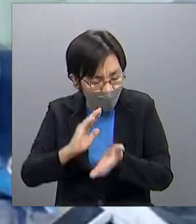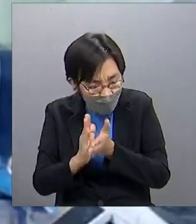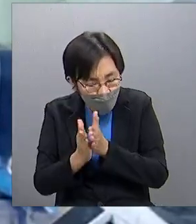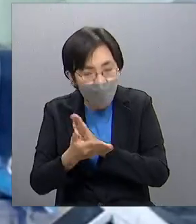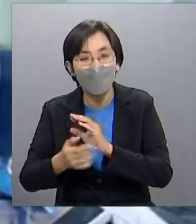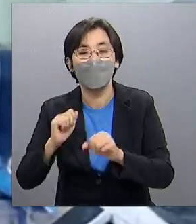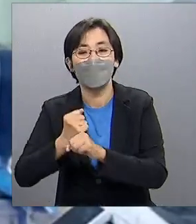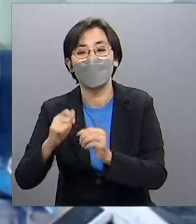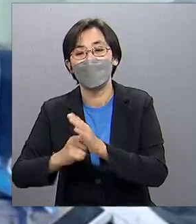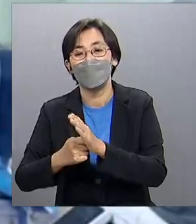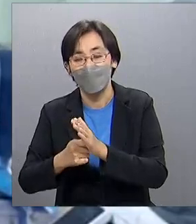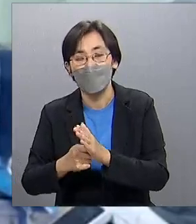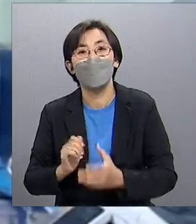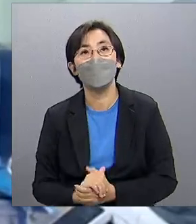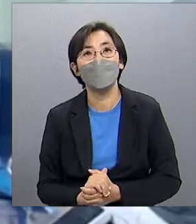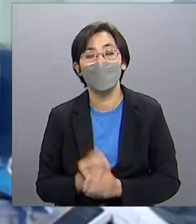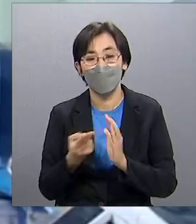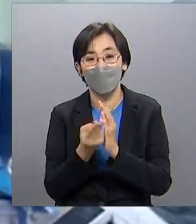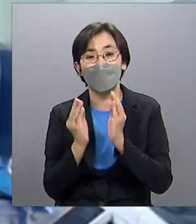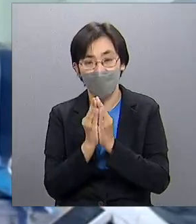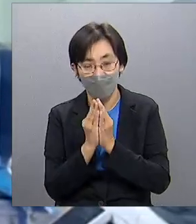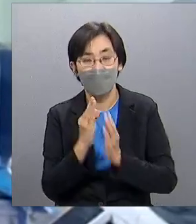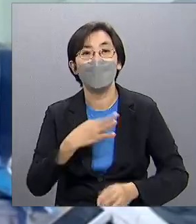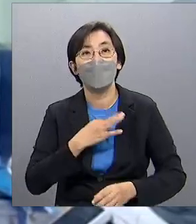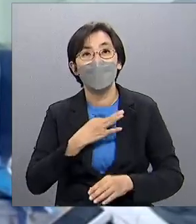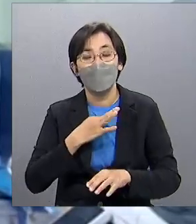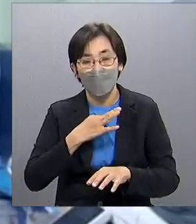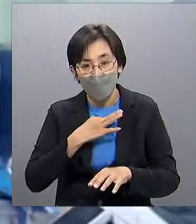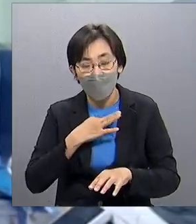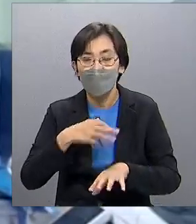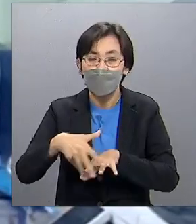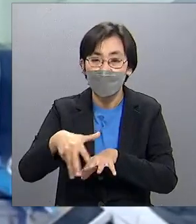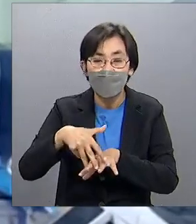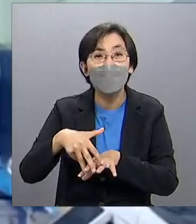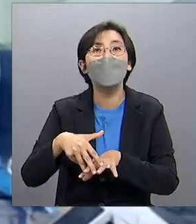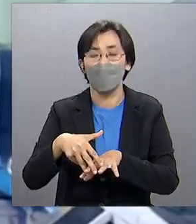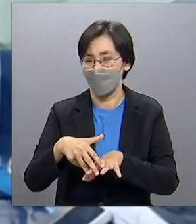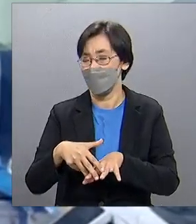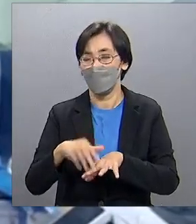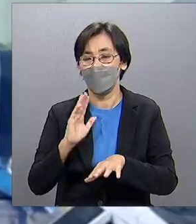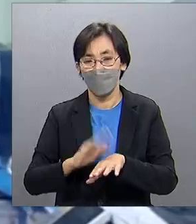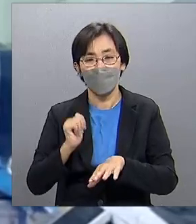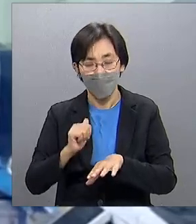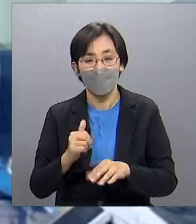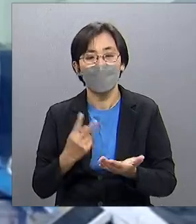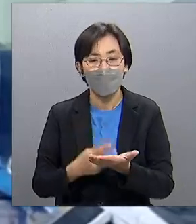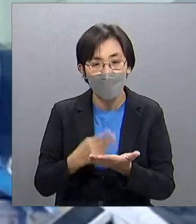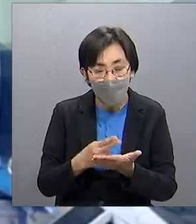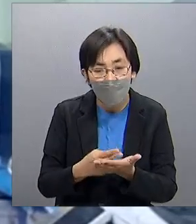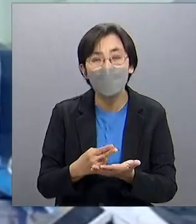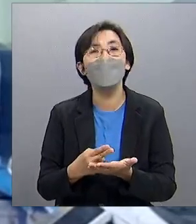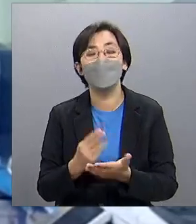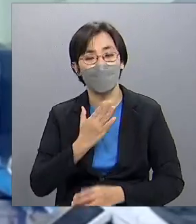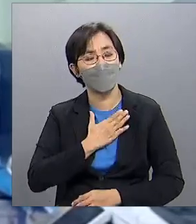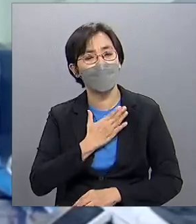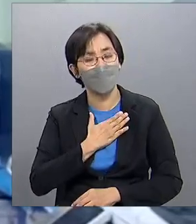ภูก็คือเป็นเมืองที่มีภูมิปัญญาเรื่องการทอผ้าแล้วก็การตัดเย็บเรานำ